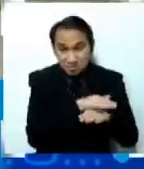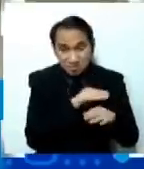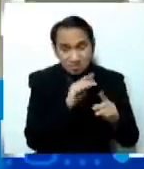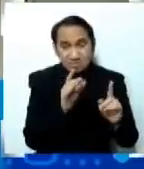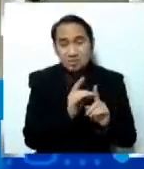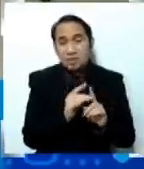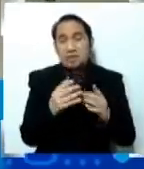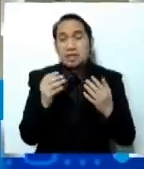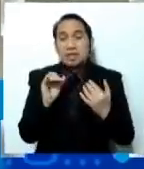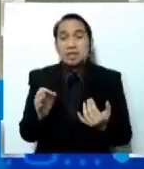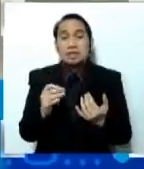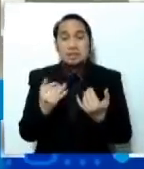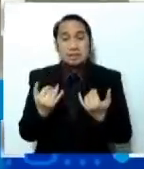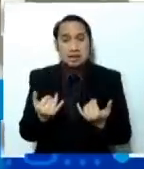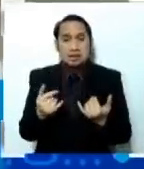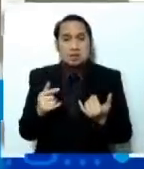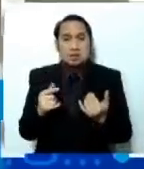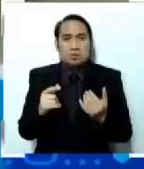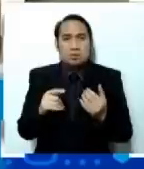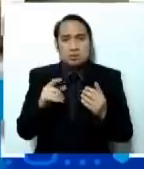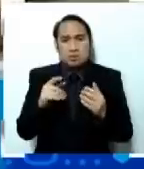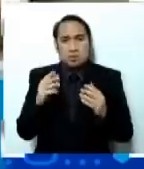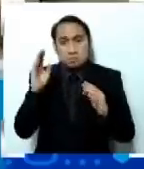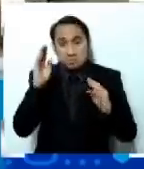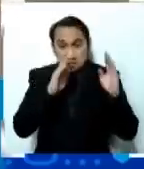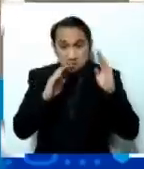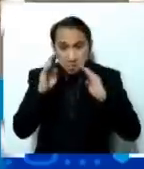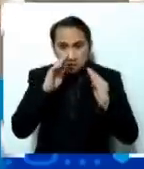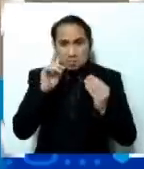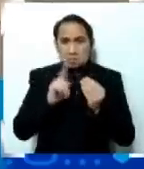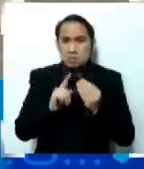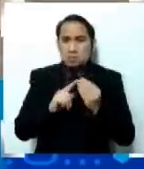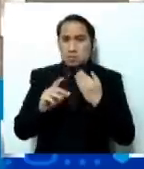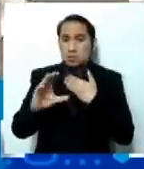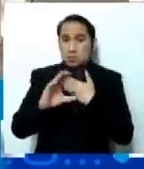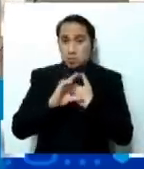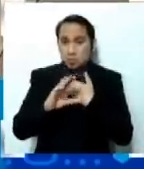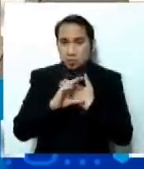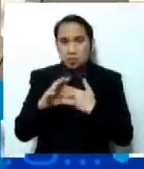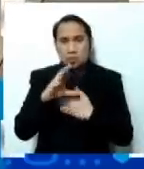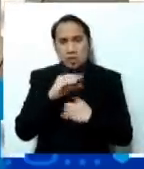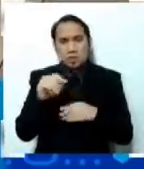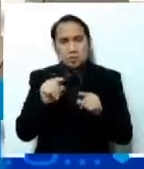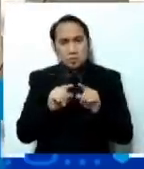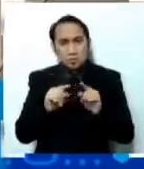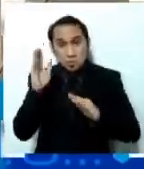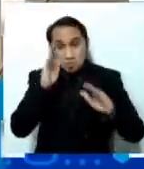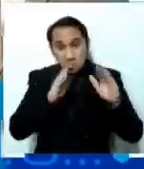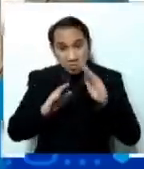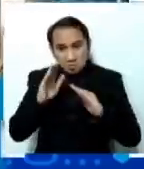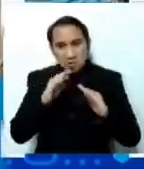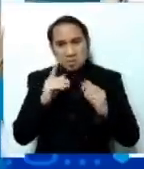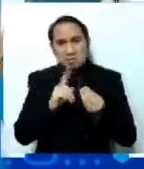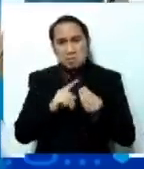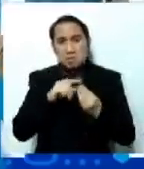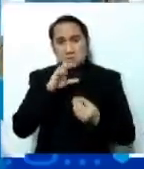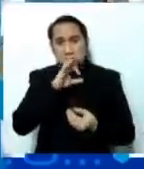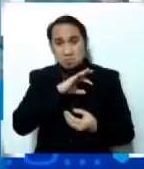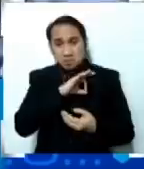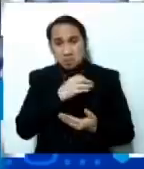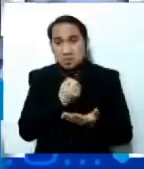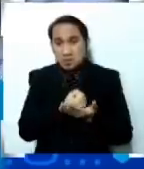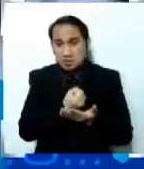ng issue ng contractualization at hindi pagbibigay ng nararapat na benepisyo sa mga nurse ayon sa Filipino Nurses